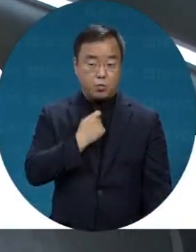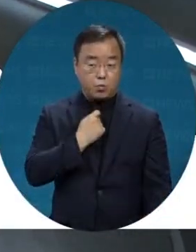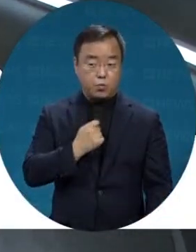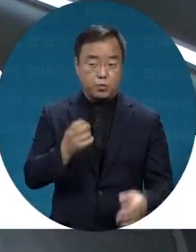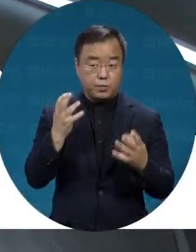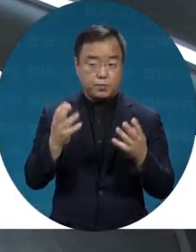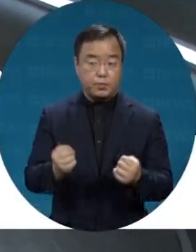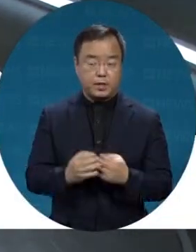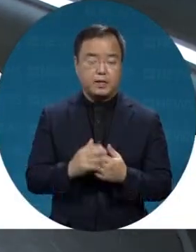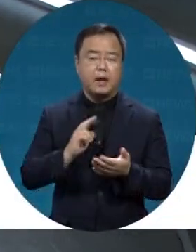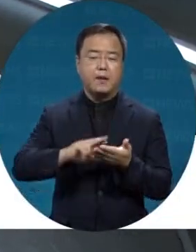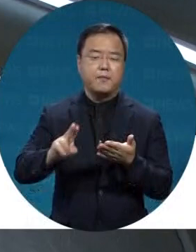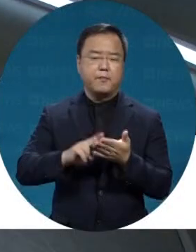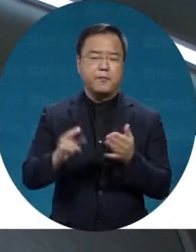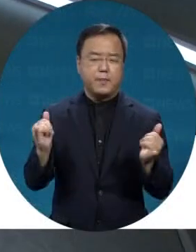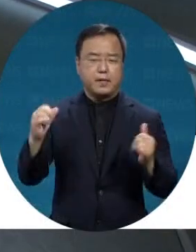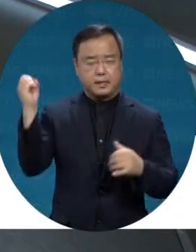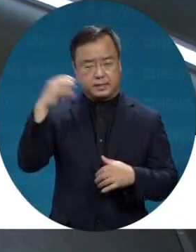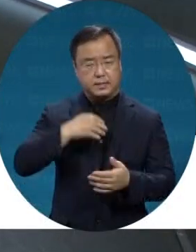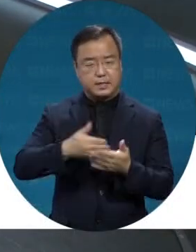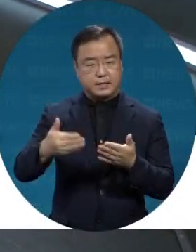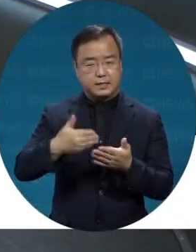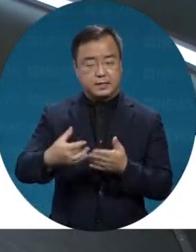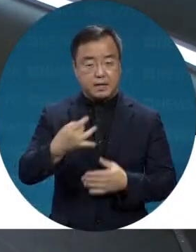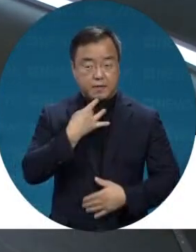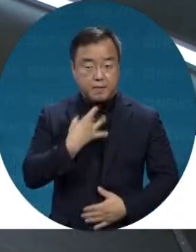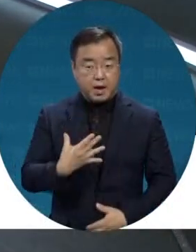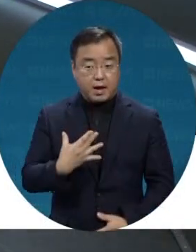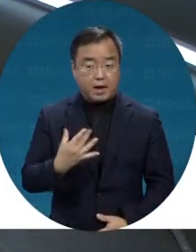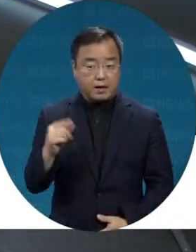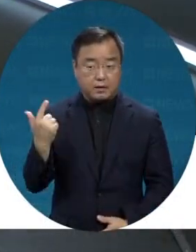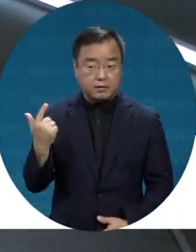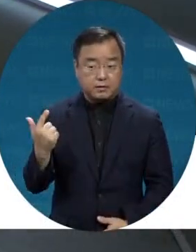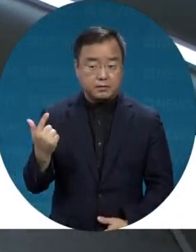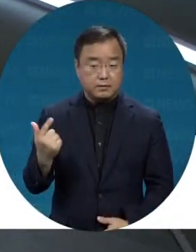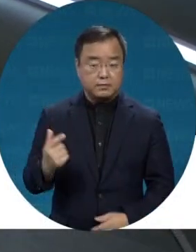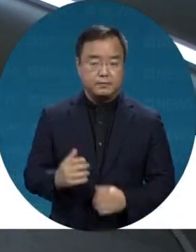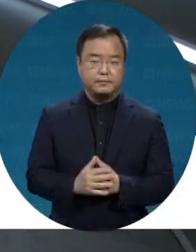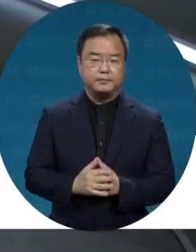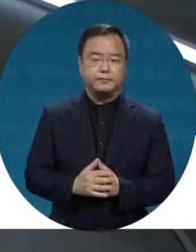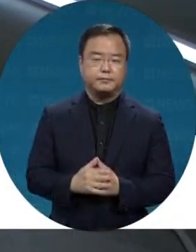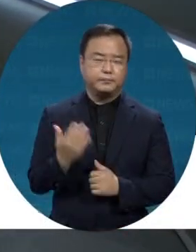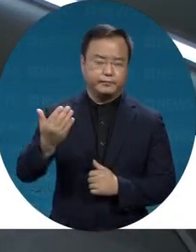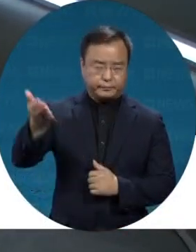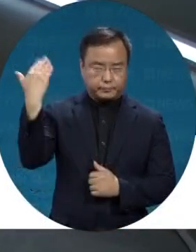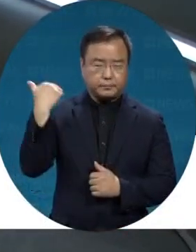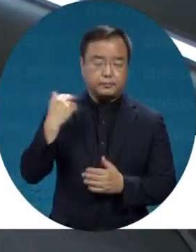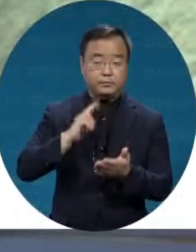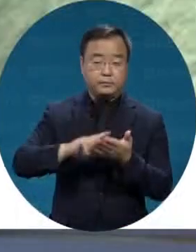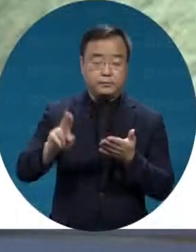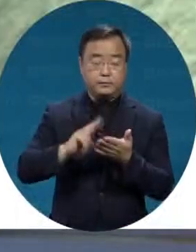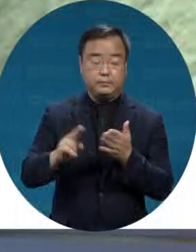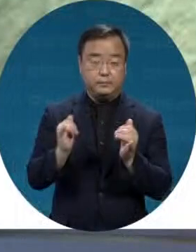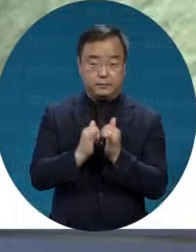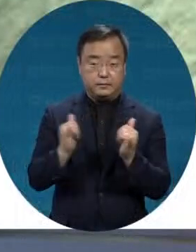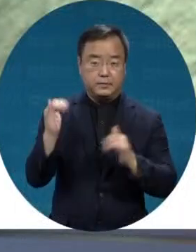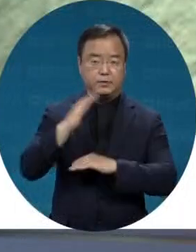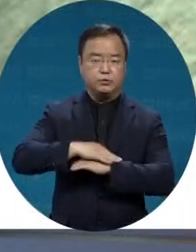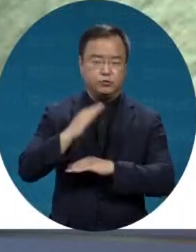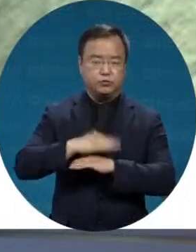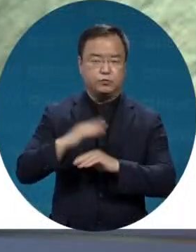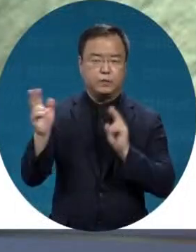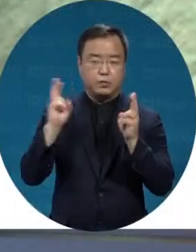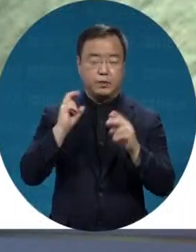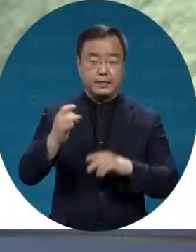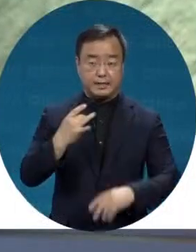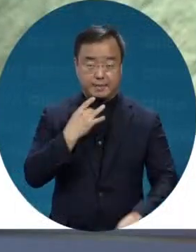만화가가 단순히 그림을 그리는 것만은 아니죠 그 예전에는 만화가와 출판사만